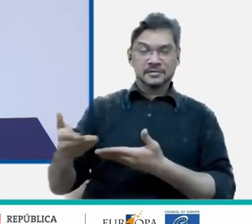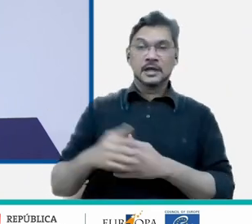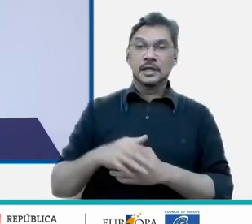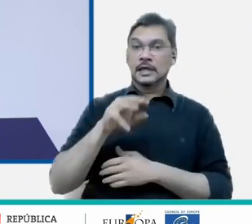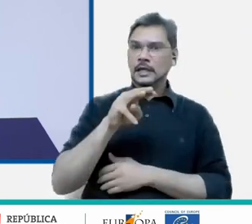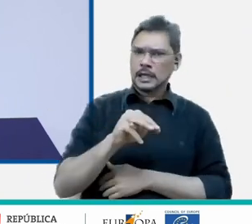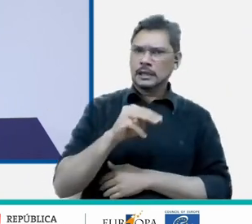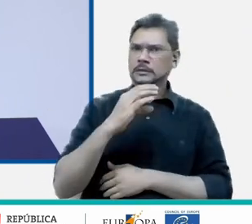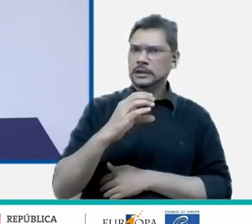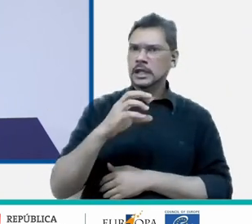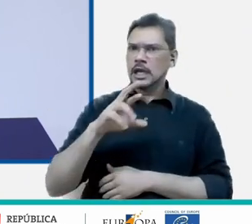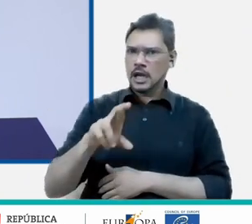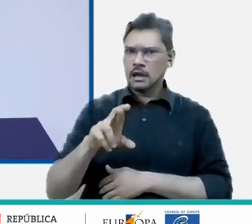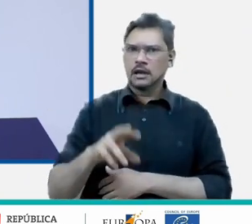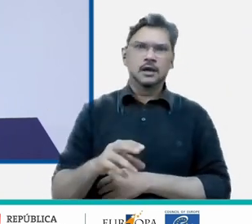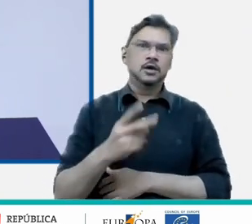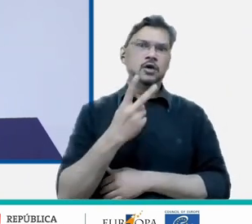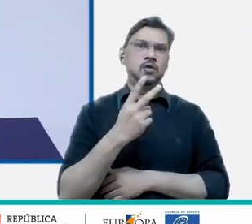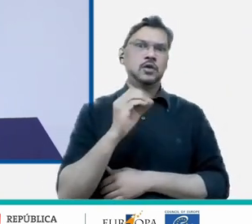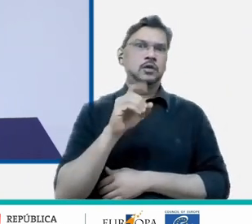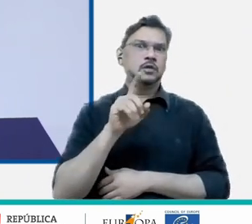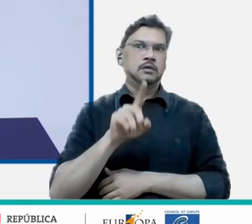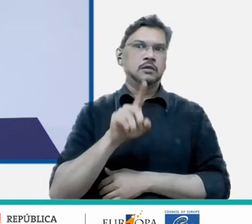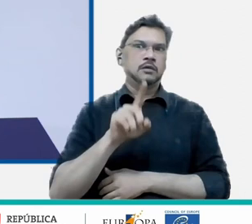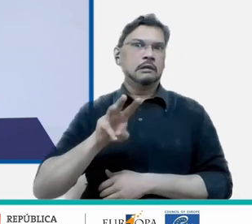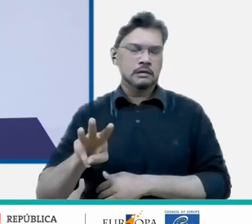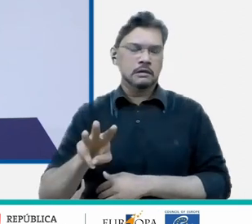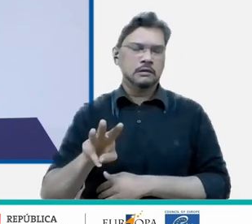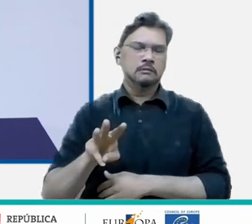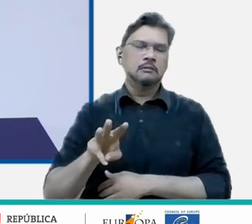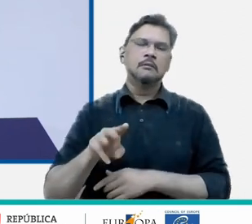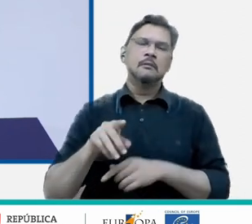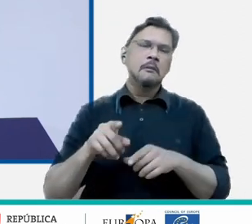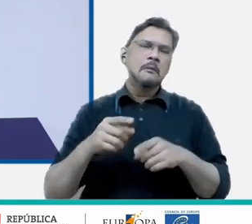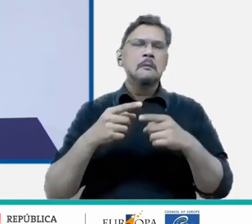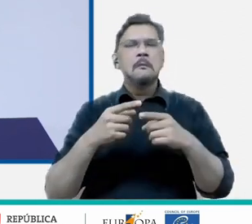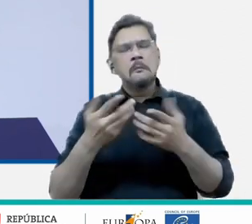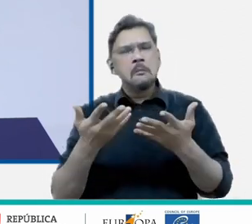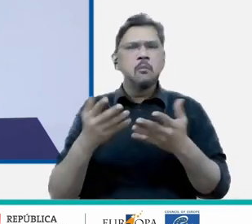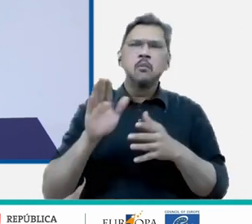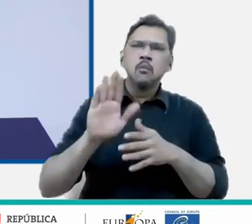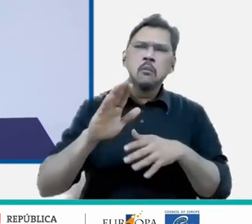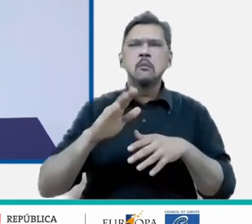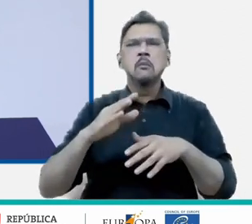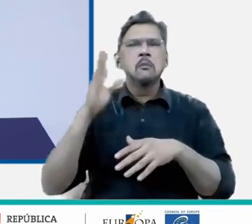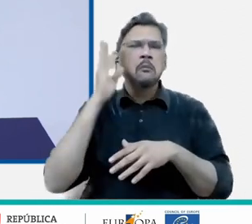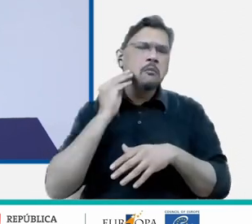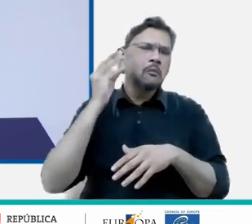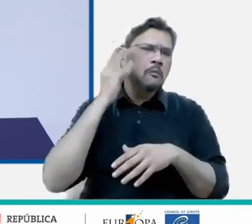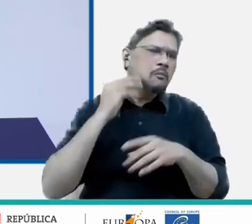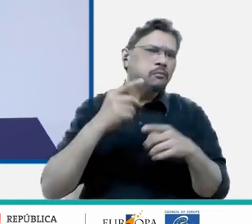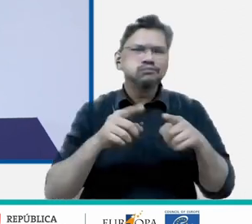2030, we are keen on learning from different experiences. Recently,